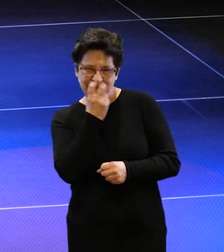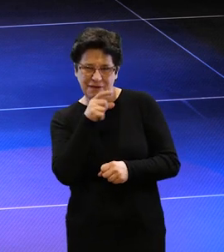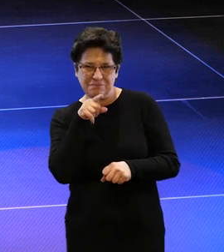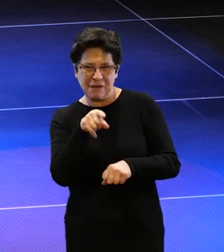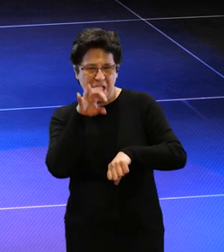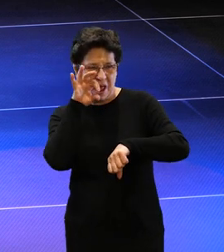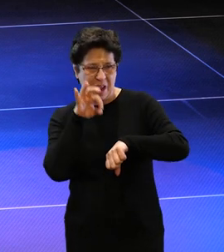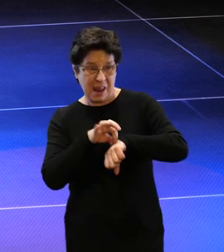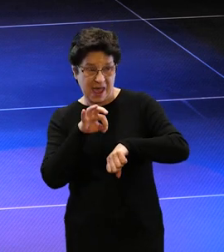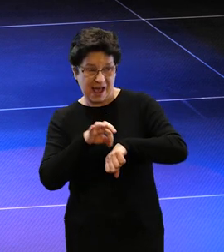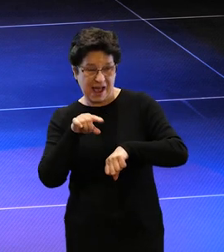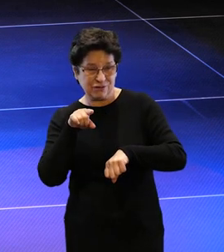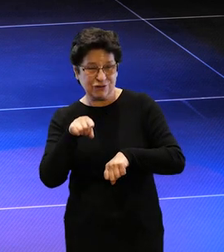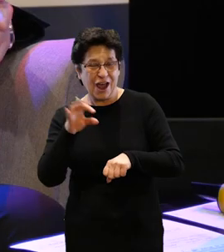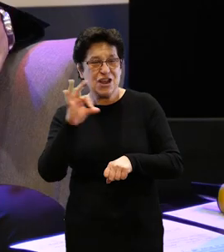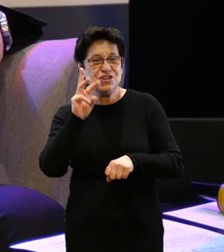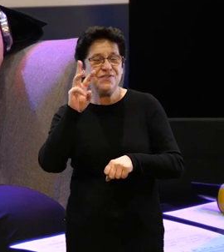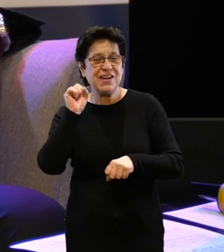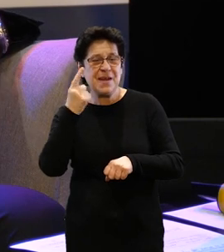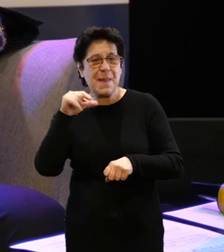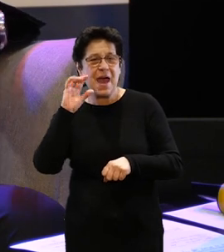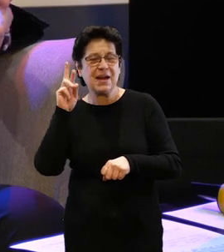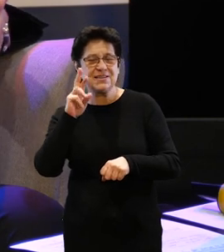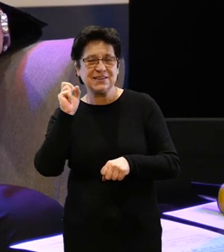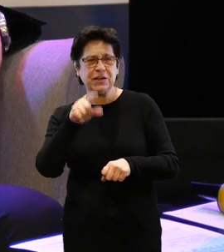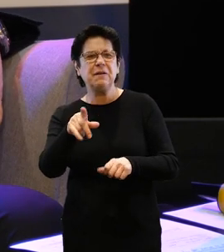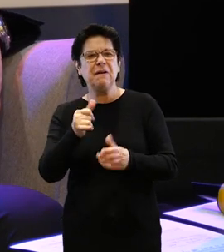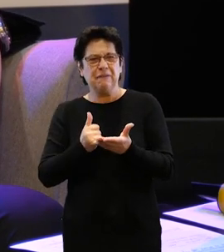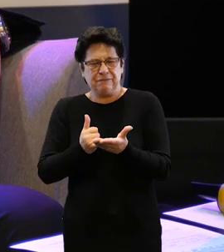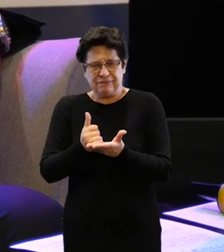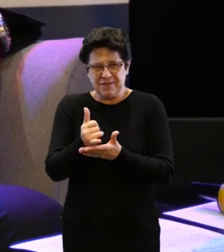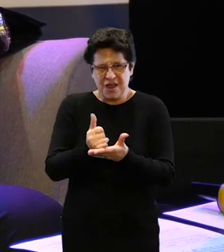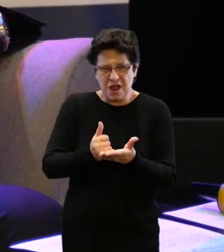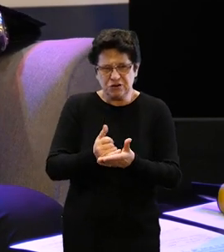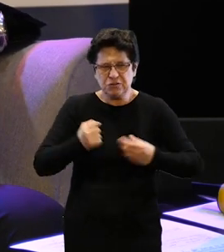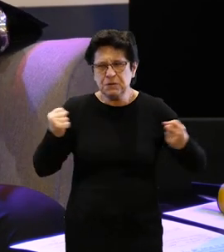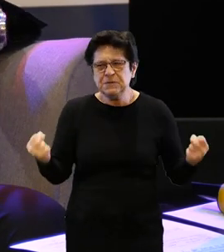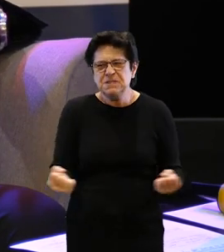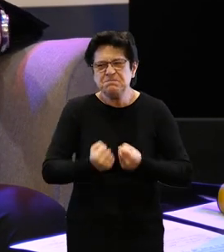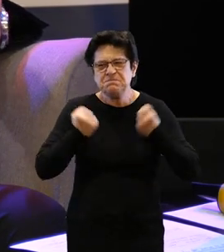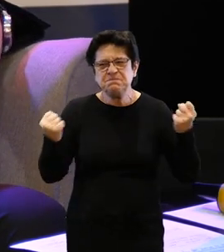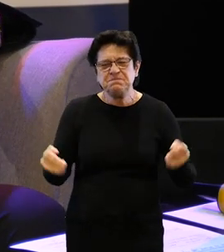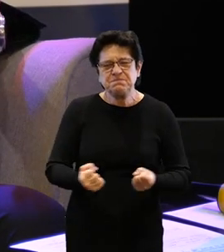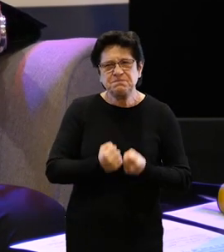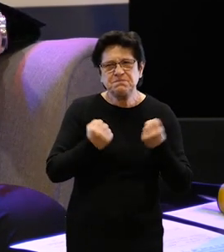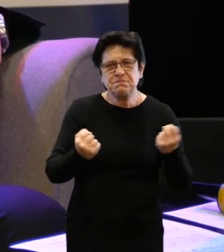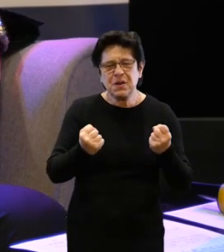doktor Bronisław Świderski jakby to powiedzieć wierzył w działanie